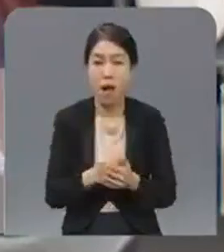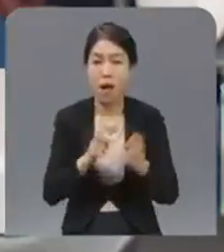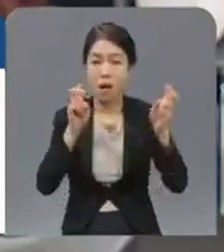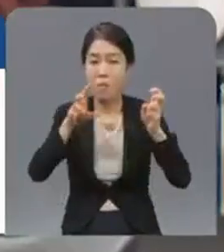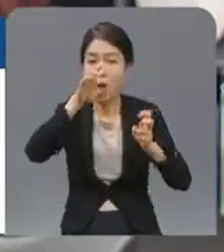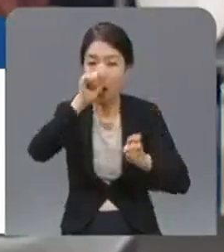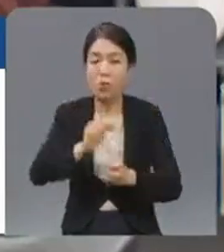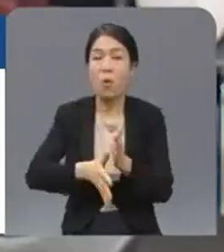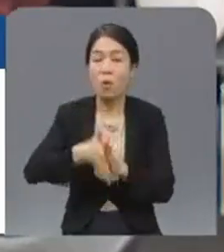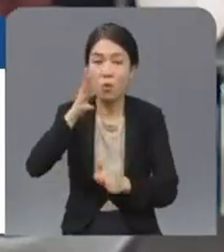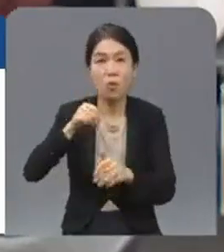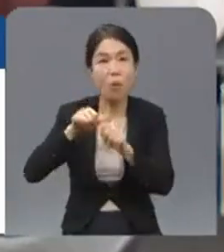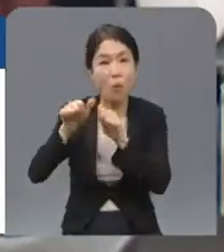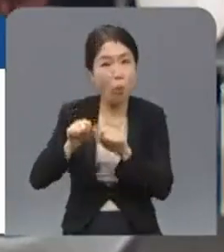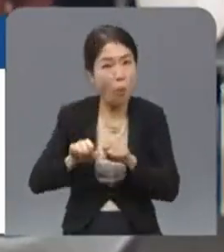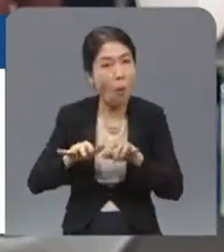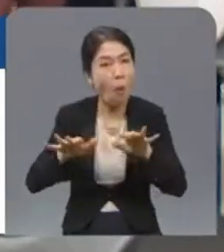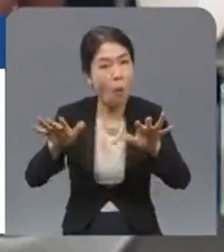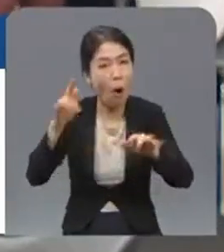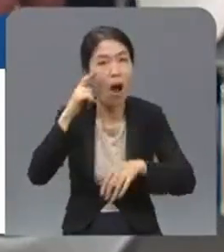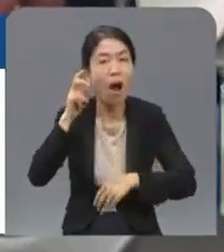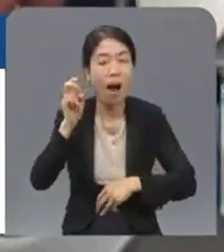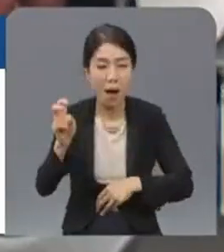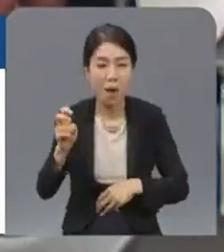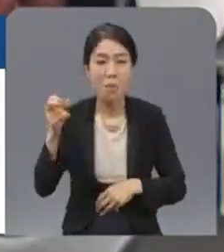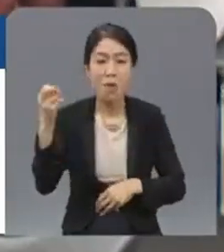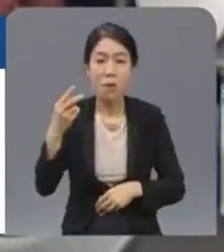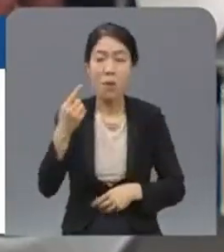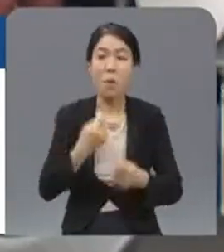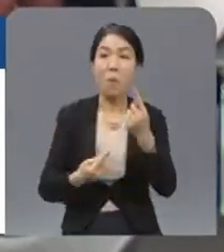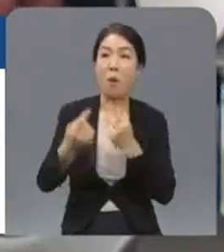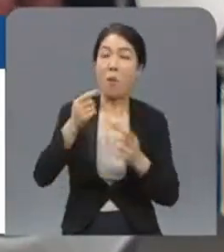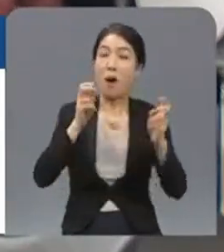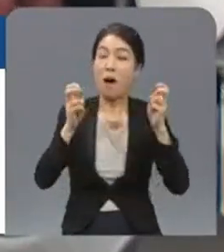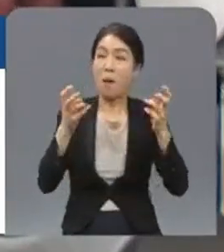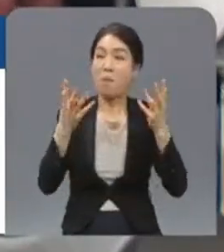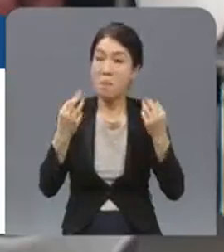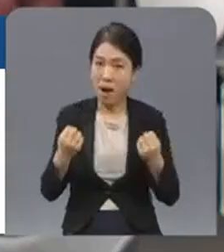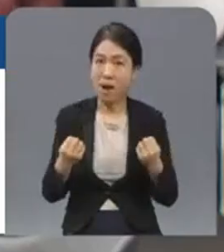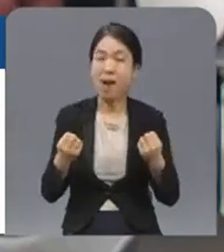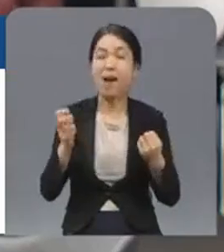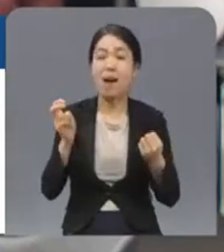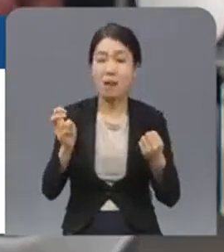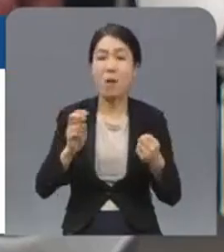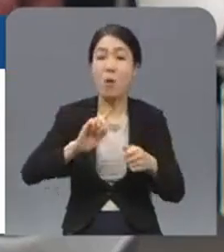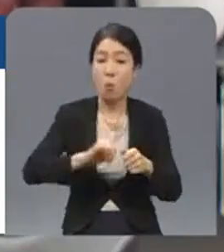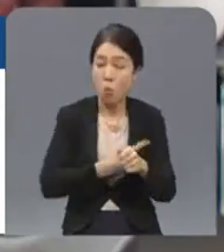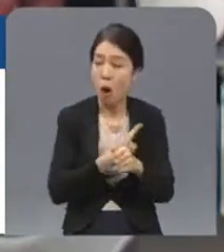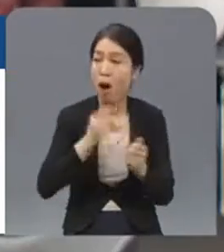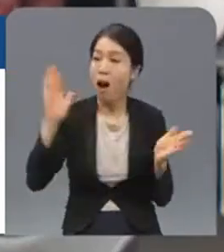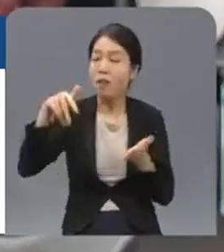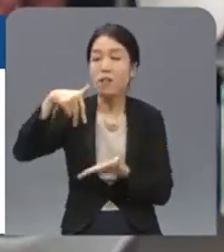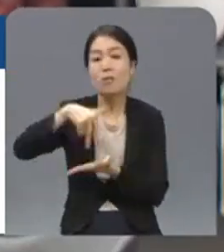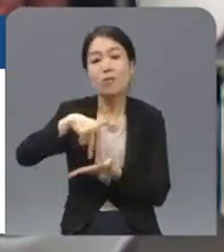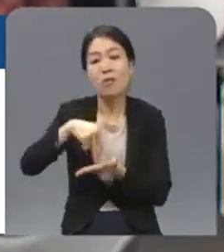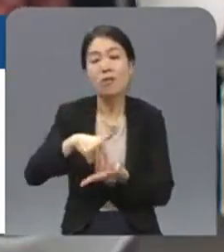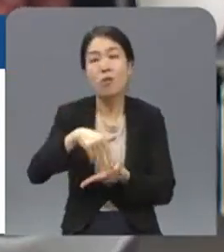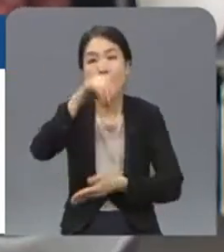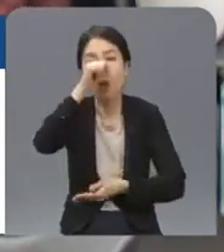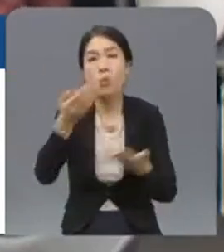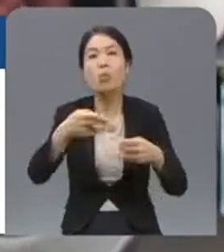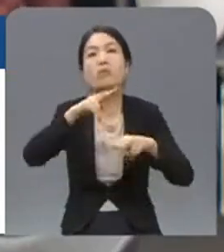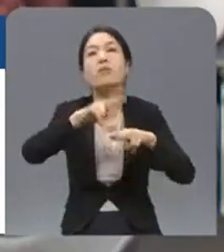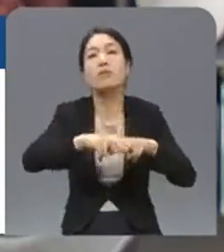좋은 도시라는 이제 정평이 나게 될 거고 찾아오는 기업들이 많아지게 될 것입니다. 그러게 되면 저희 학생들 입장에서는